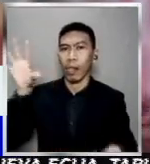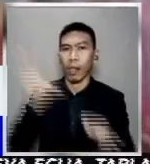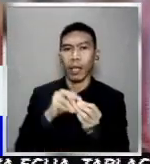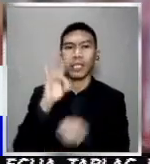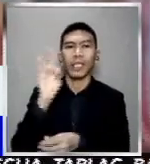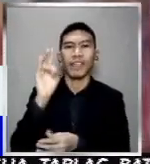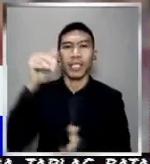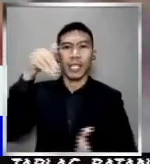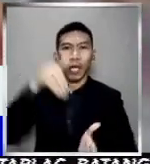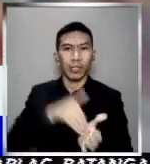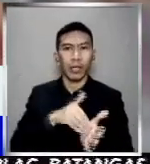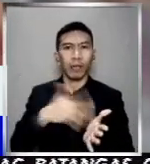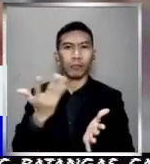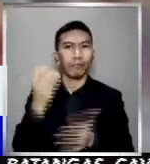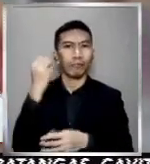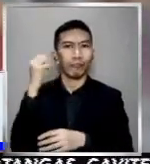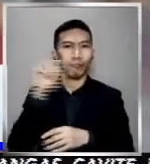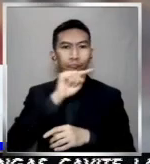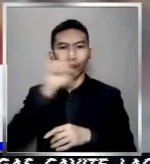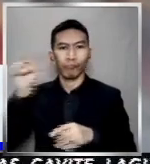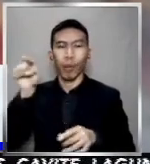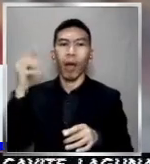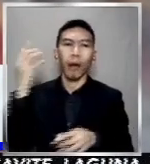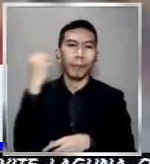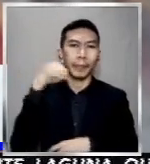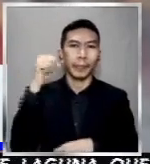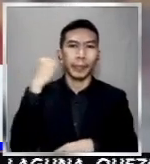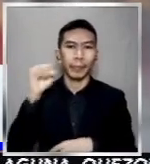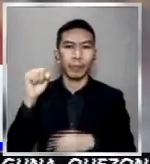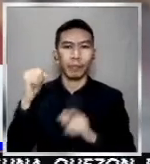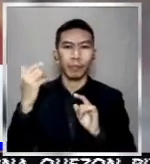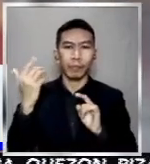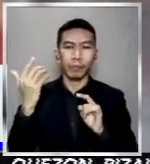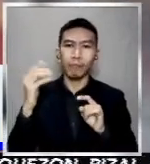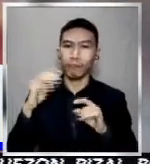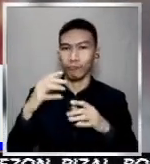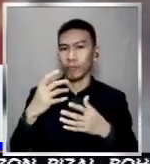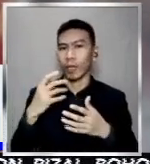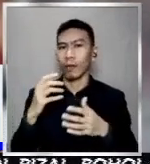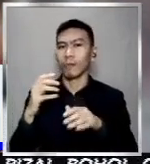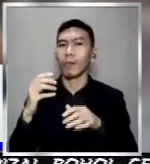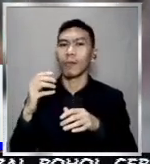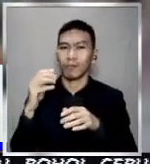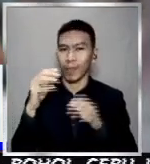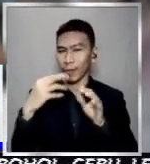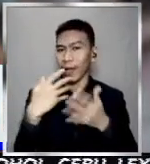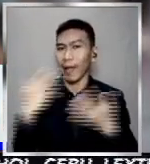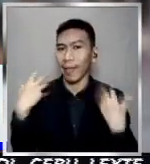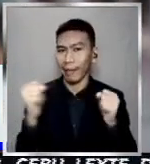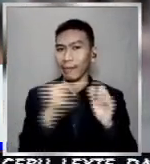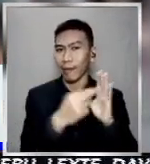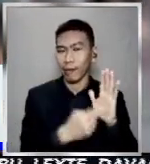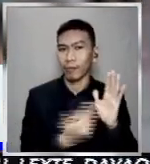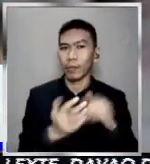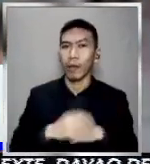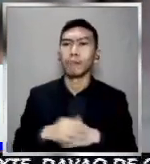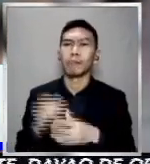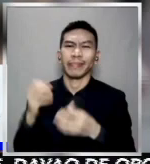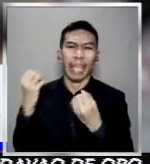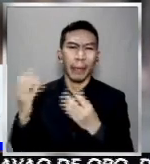naitala nilang paglabag ng publiko sa minimum health standards. Pinakamataas dito ang hindi pagsusuot ng face shield na umabot